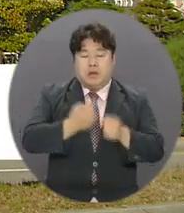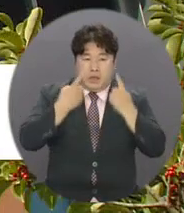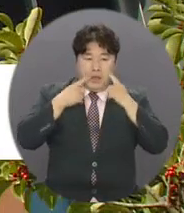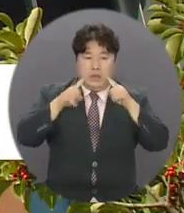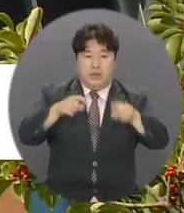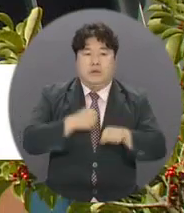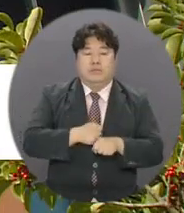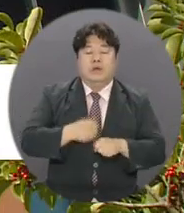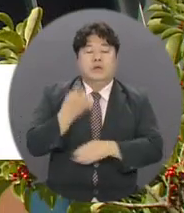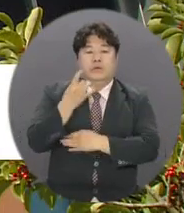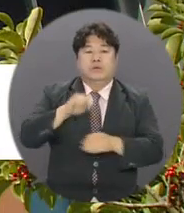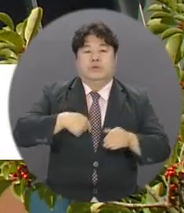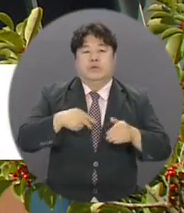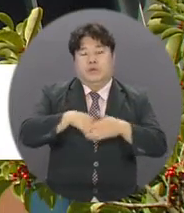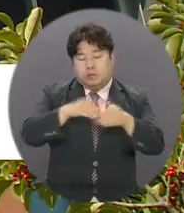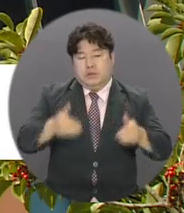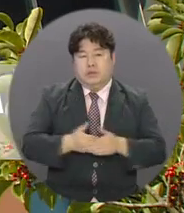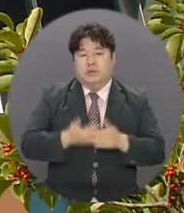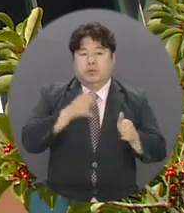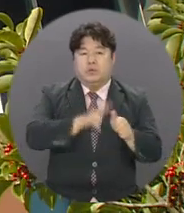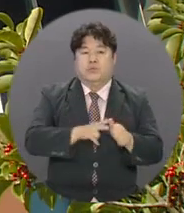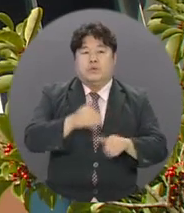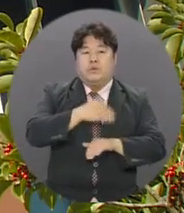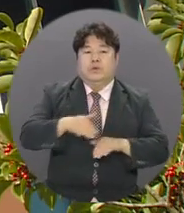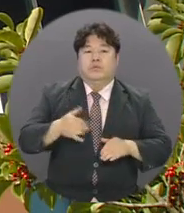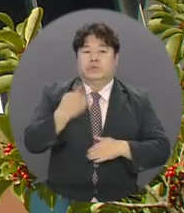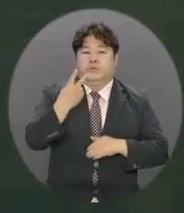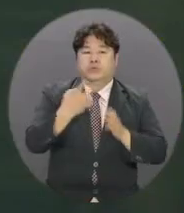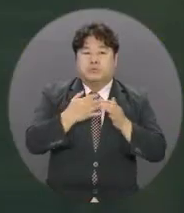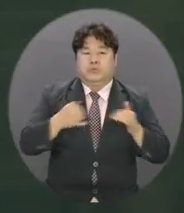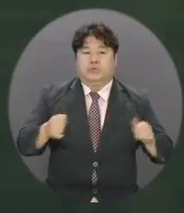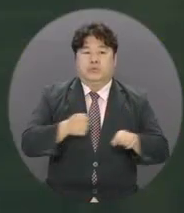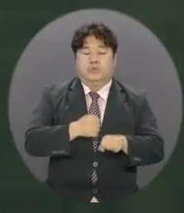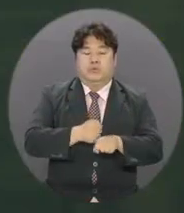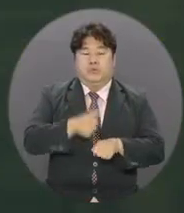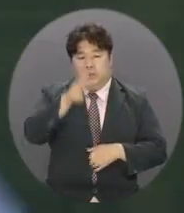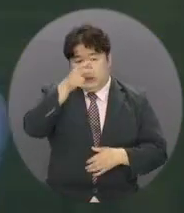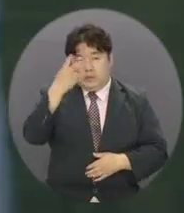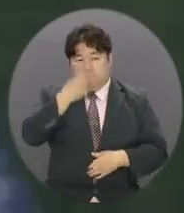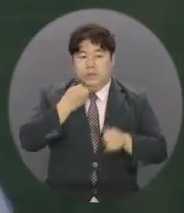기초단체장 입후보 예정자 A씨 등 2명을 검찰에 고발했습니다.